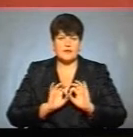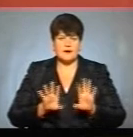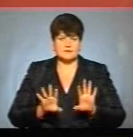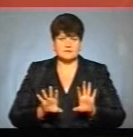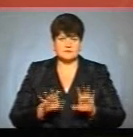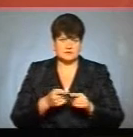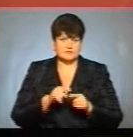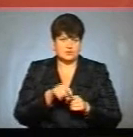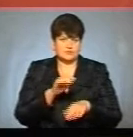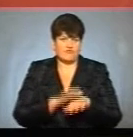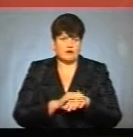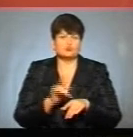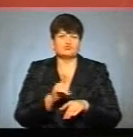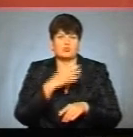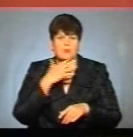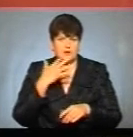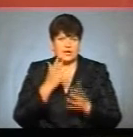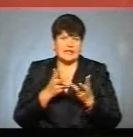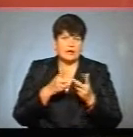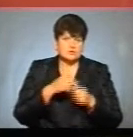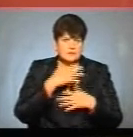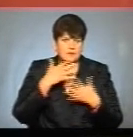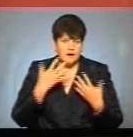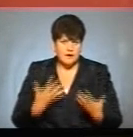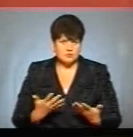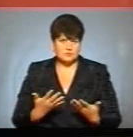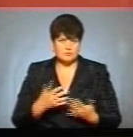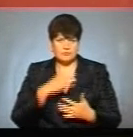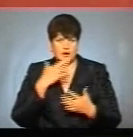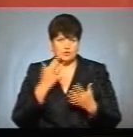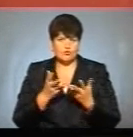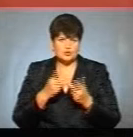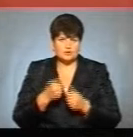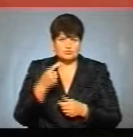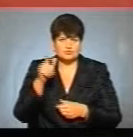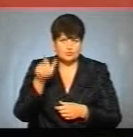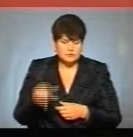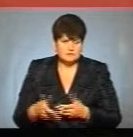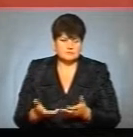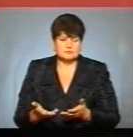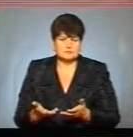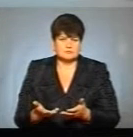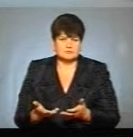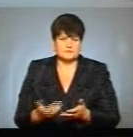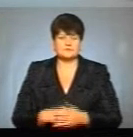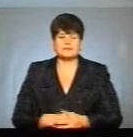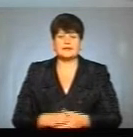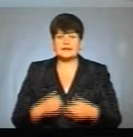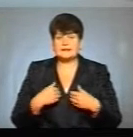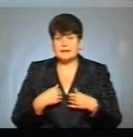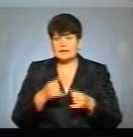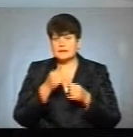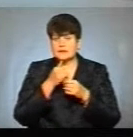розуміння цього факту? Що забагато? По кількості забагато? Забагато в розрахунку на учнів? Дивіться, я не